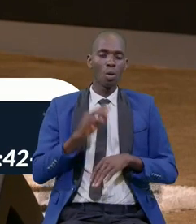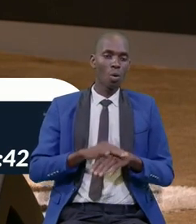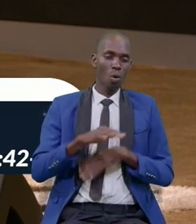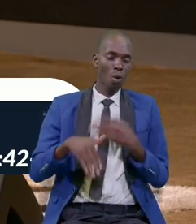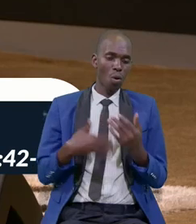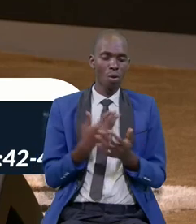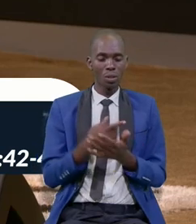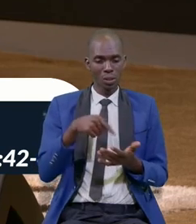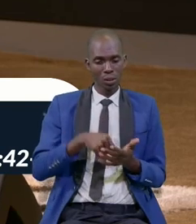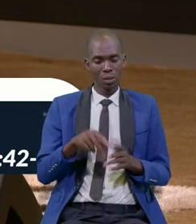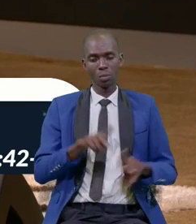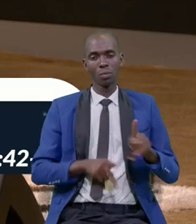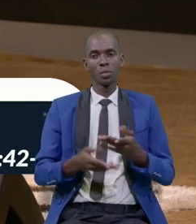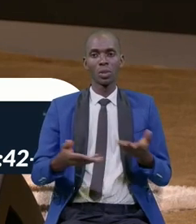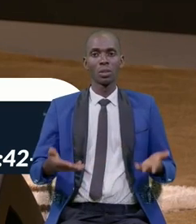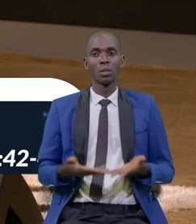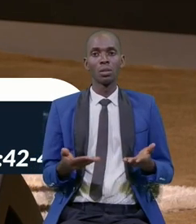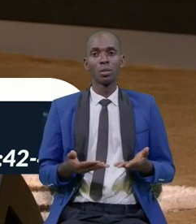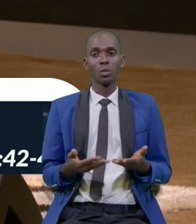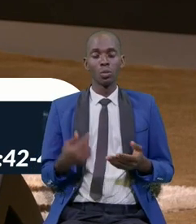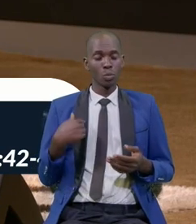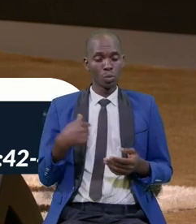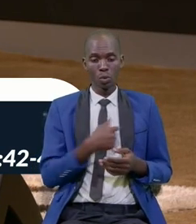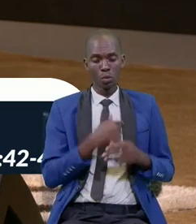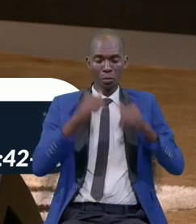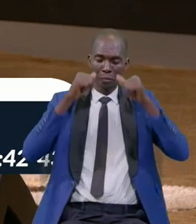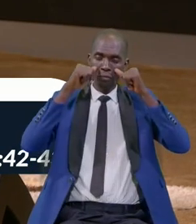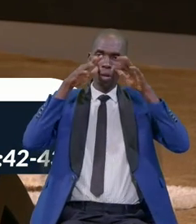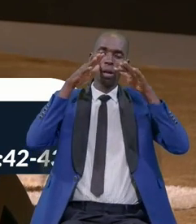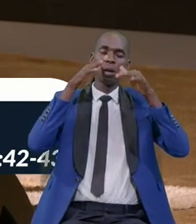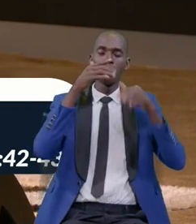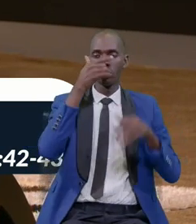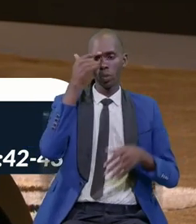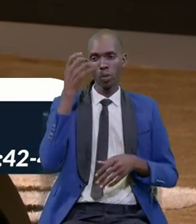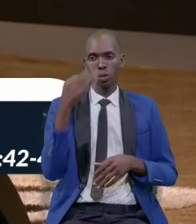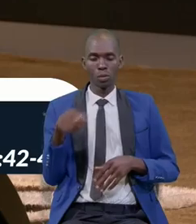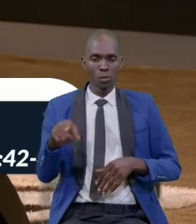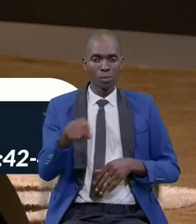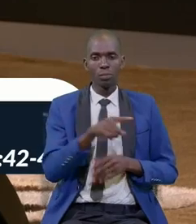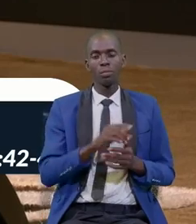du pays tremble devant vous.